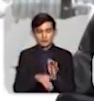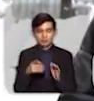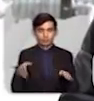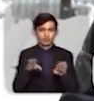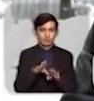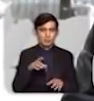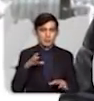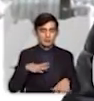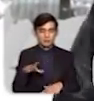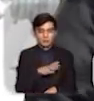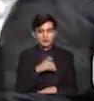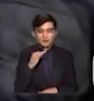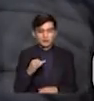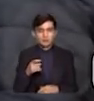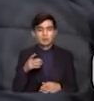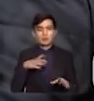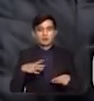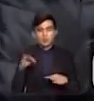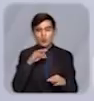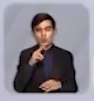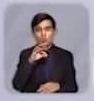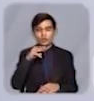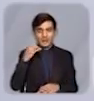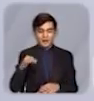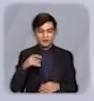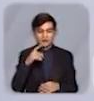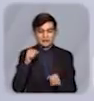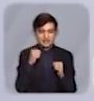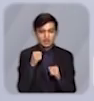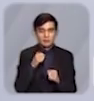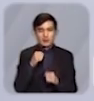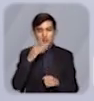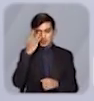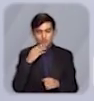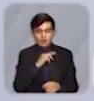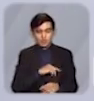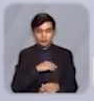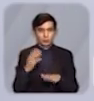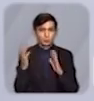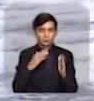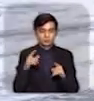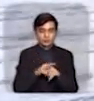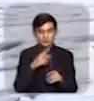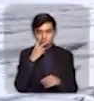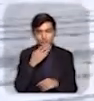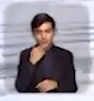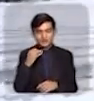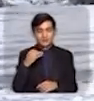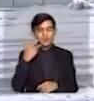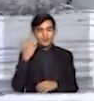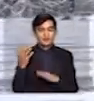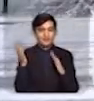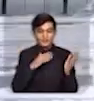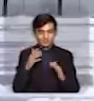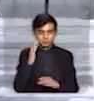болған бұл негізіндеші. Енді бұл котельні қысы жазы жұмыс жасайды. Жел қазір былай қарай соғып тұр, сажа көрінбейді. Жел бізге қарай